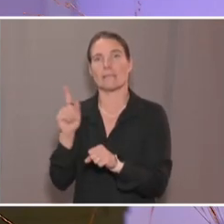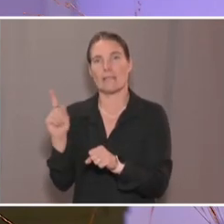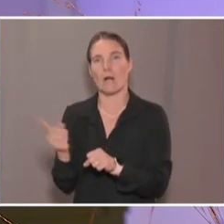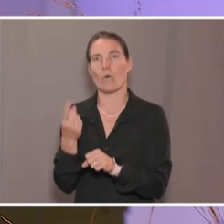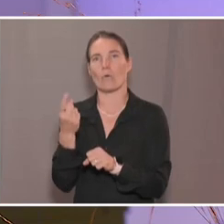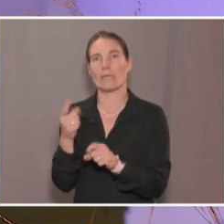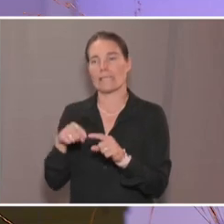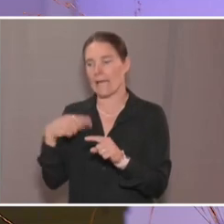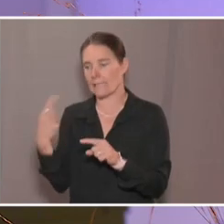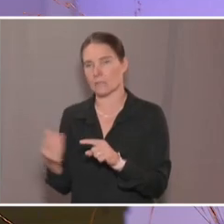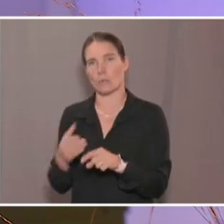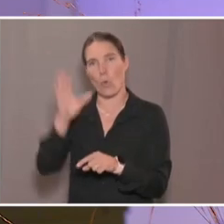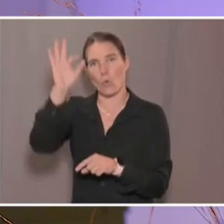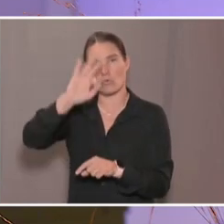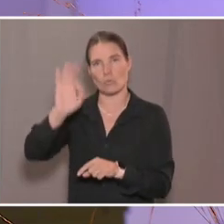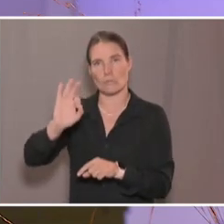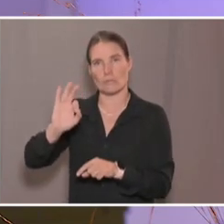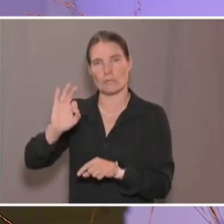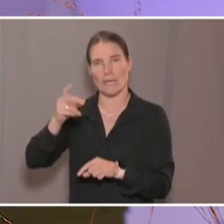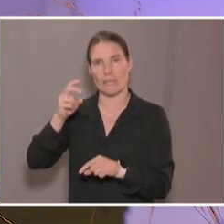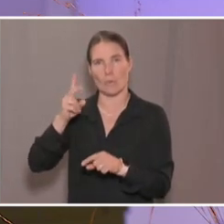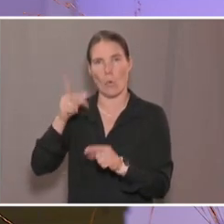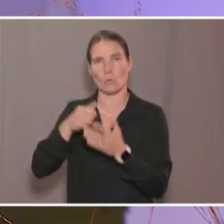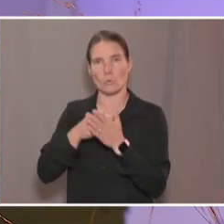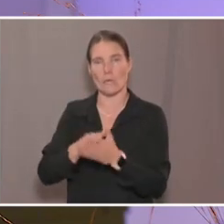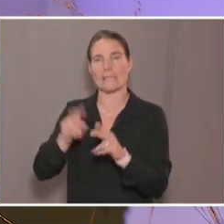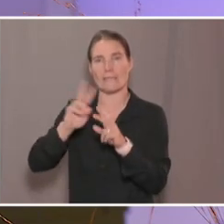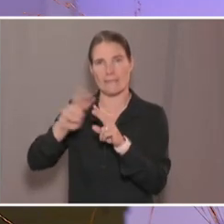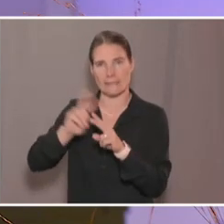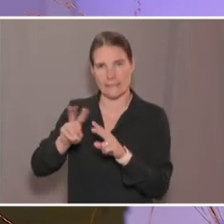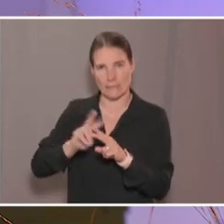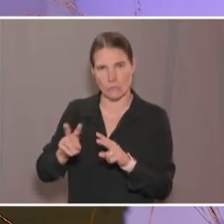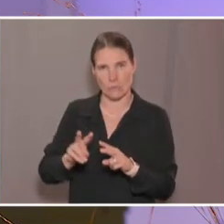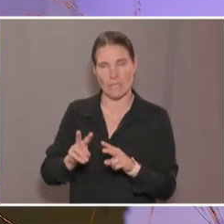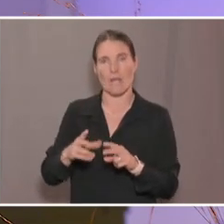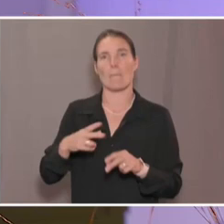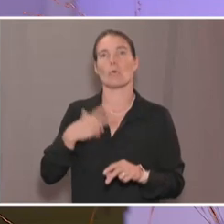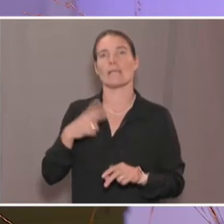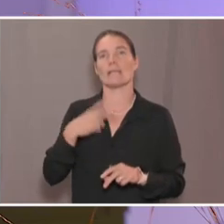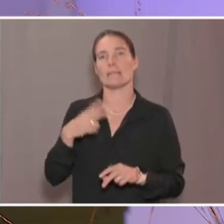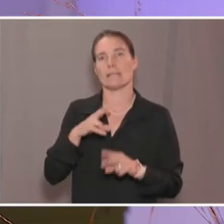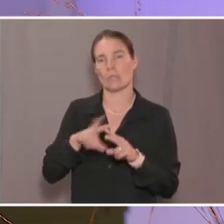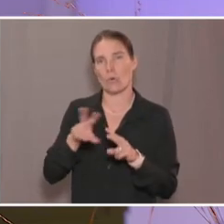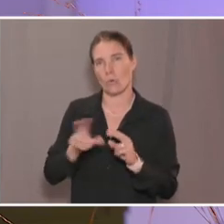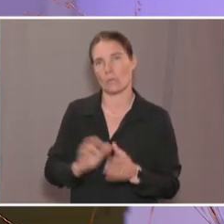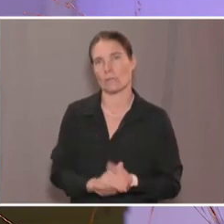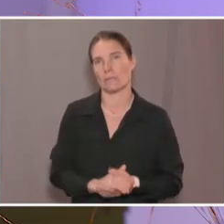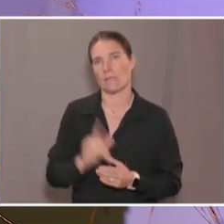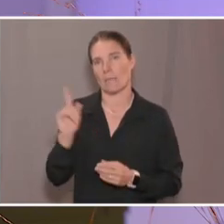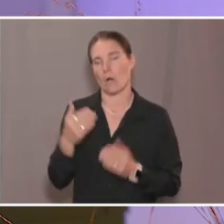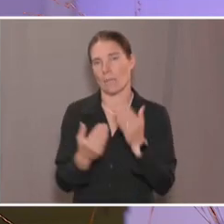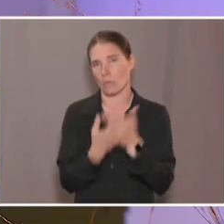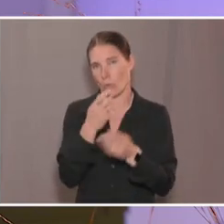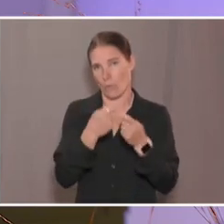den anderen Hochschulen mit Hochdruck an der Sanierung, an der Modernisierung und auch am